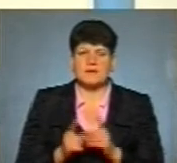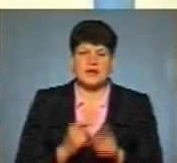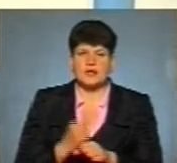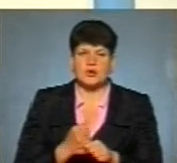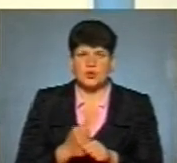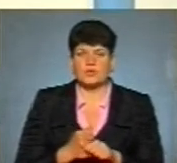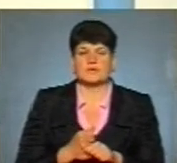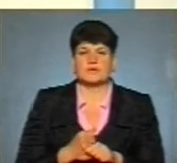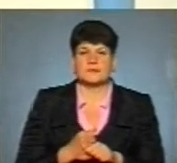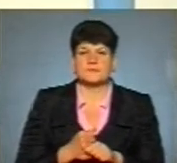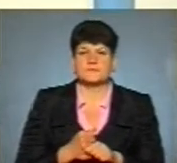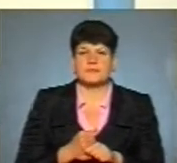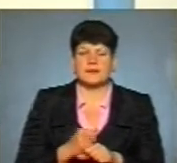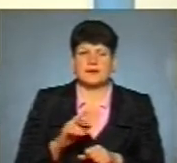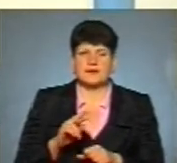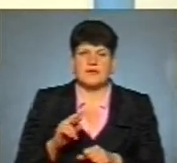плодів і ягід,